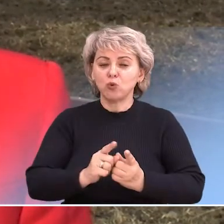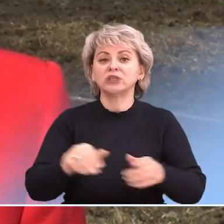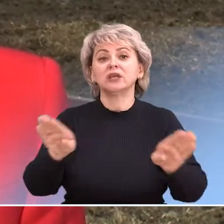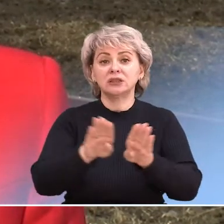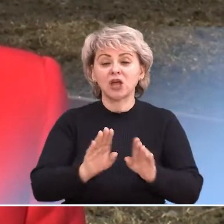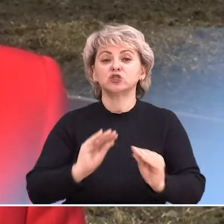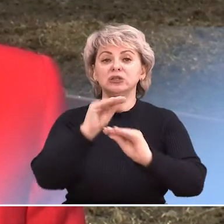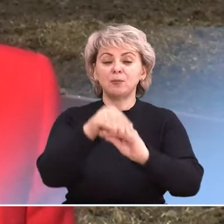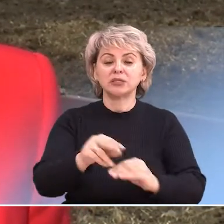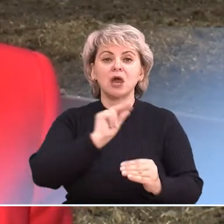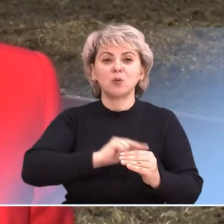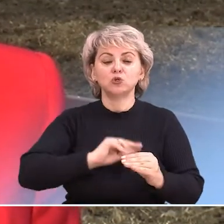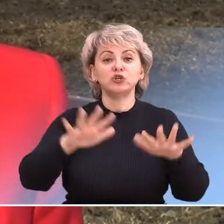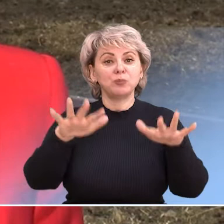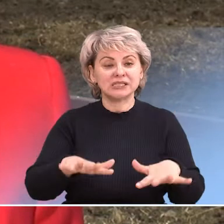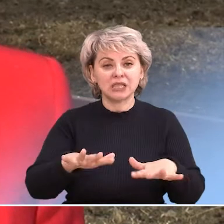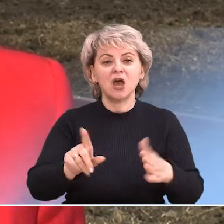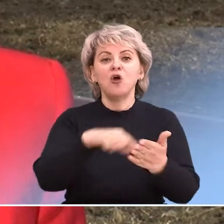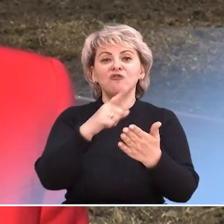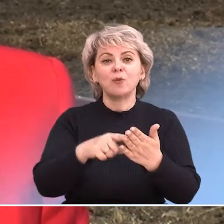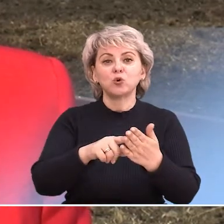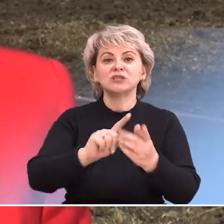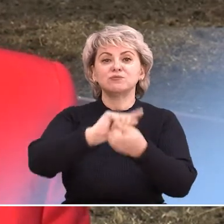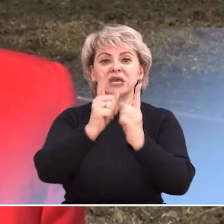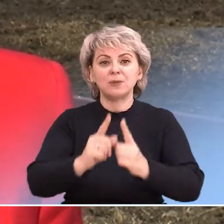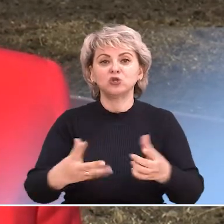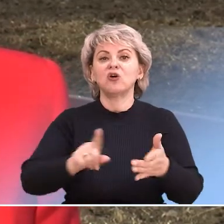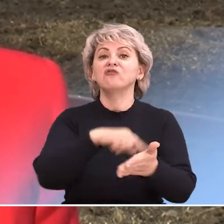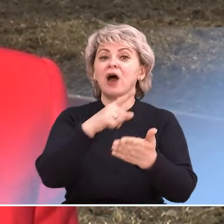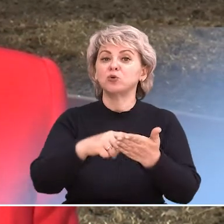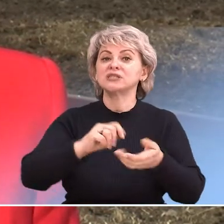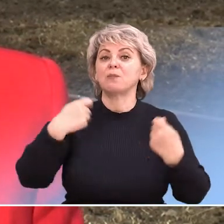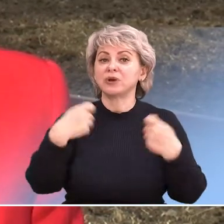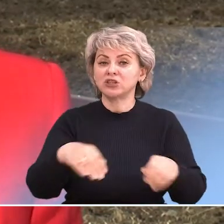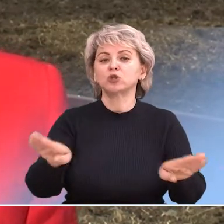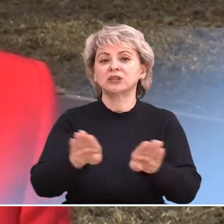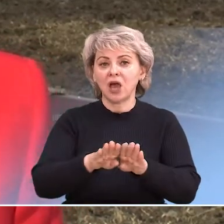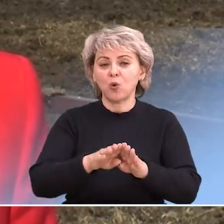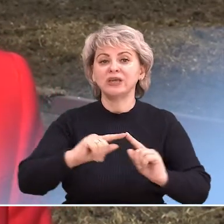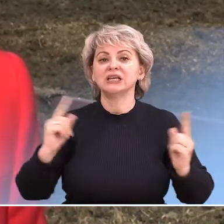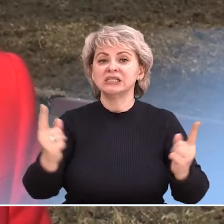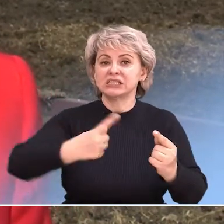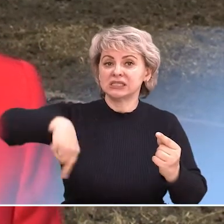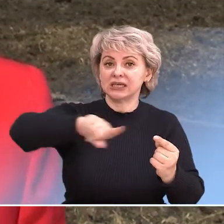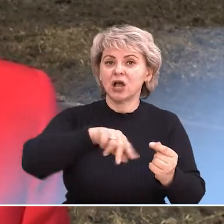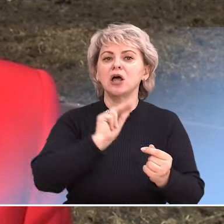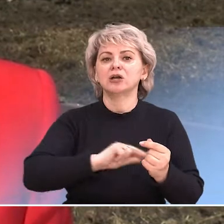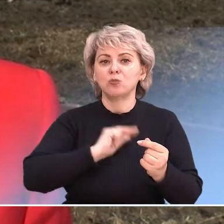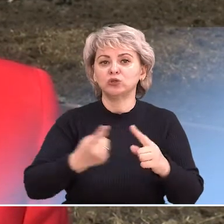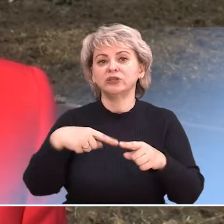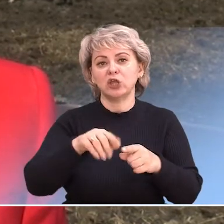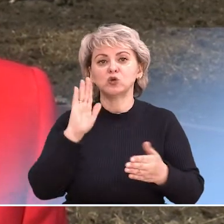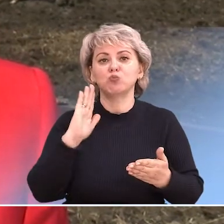по переработке, это также дополнительные рабочие места. Вопрос переработки, а значит вопрос избыта. То есть вот такой замкнутый